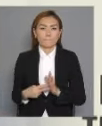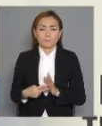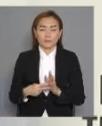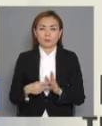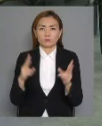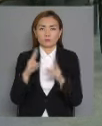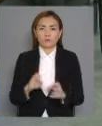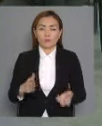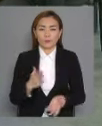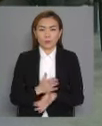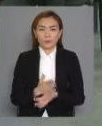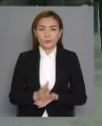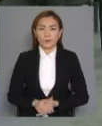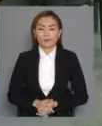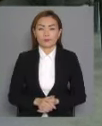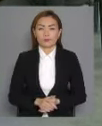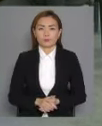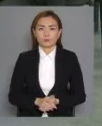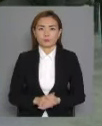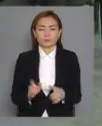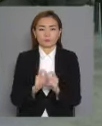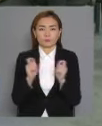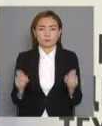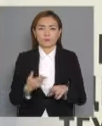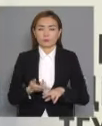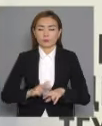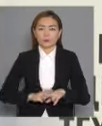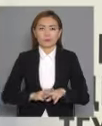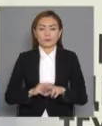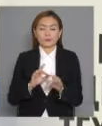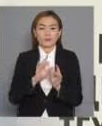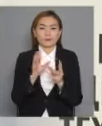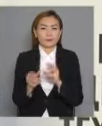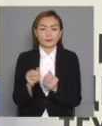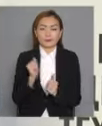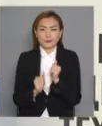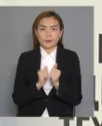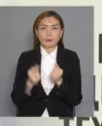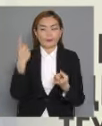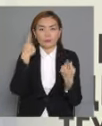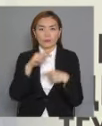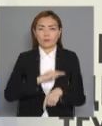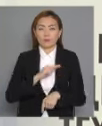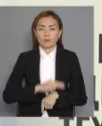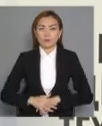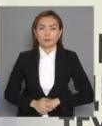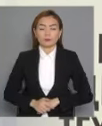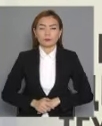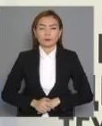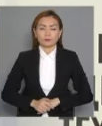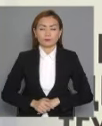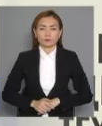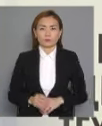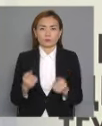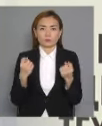бағыт. Төртеуі де маңызды. Сондықтан жаңа айтып отырған әрбір идеяның әрине